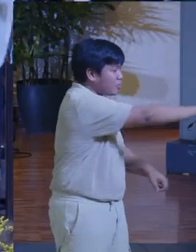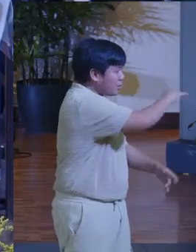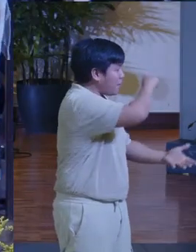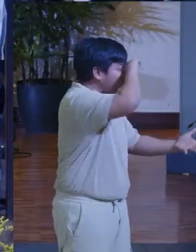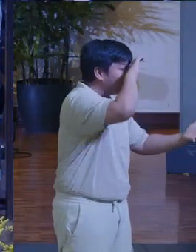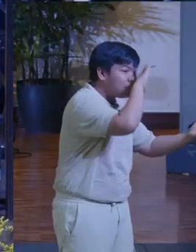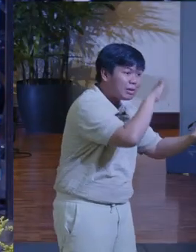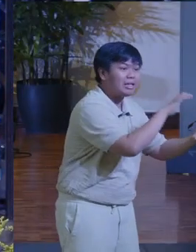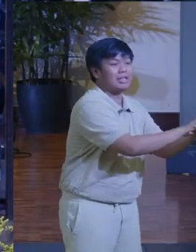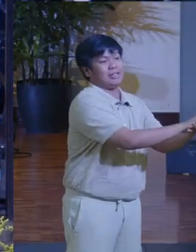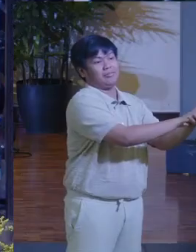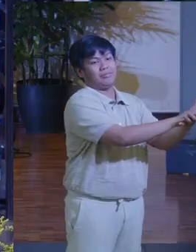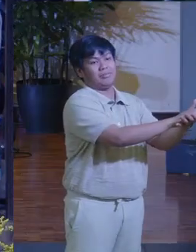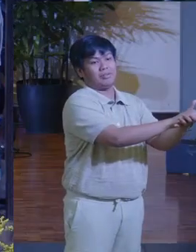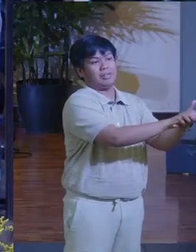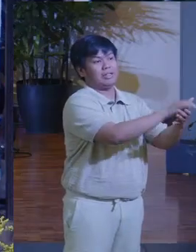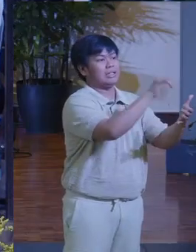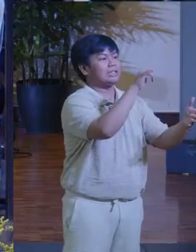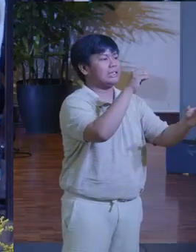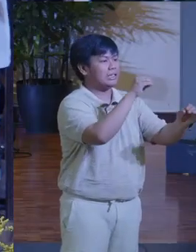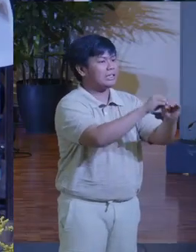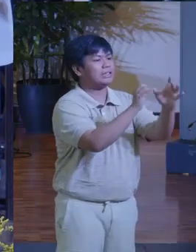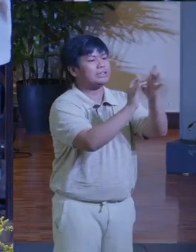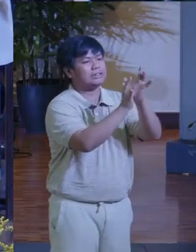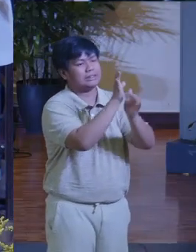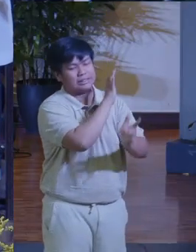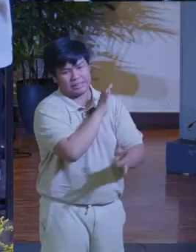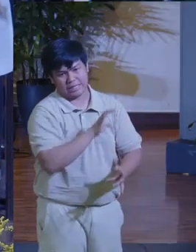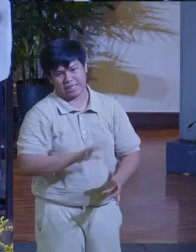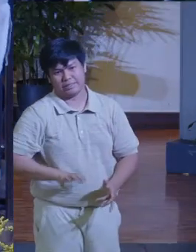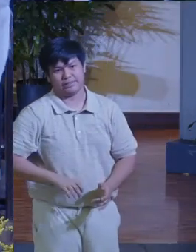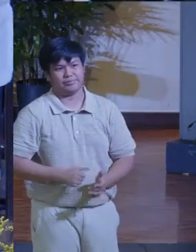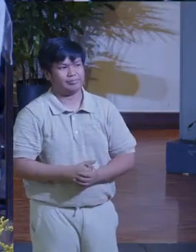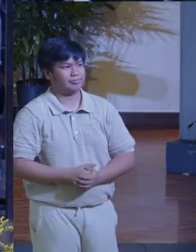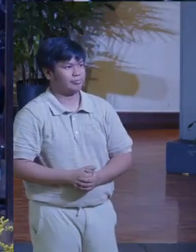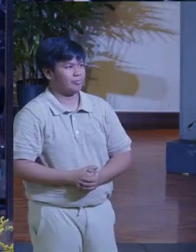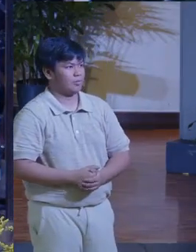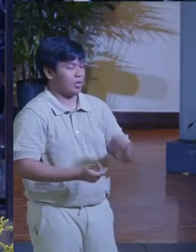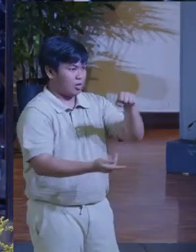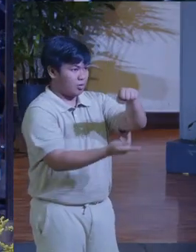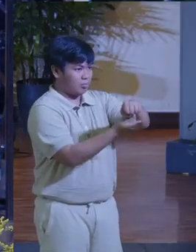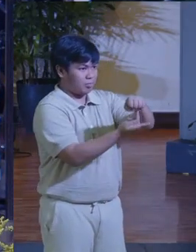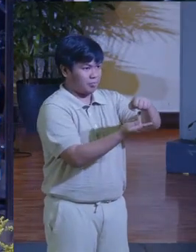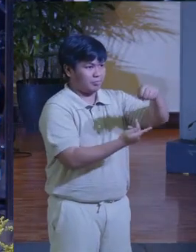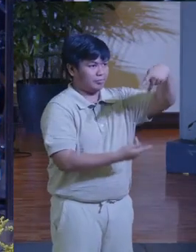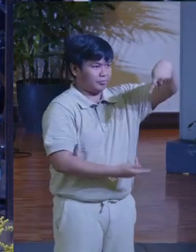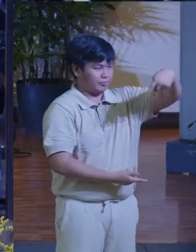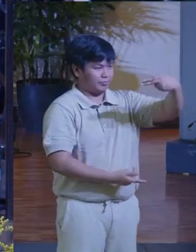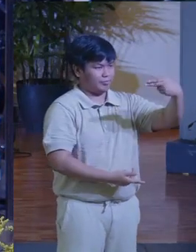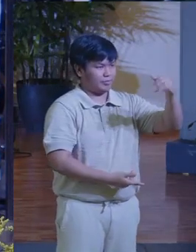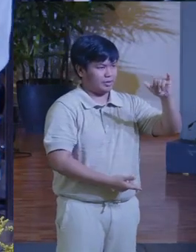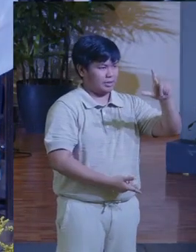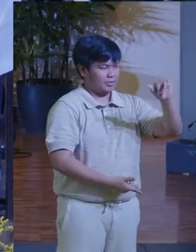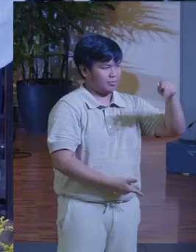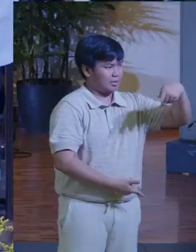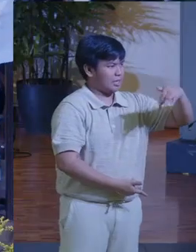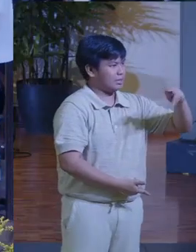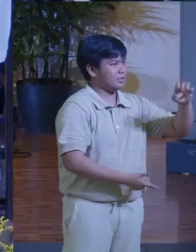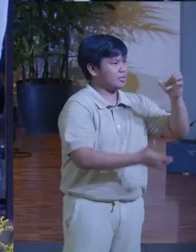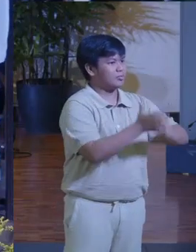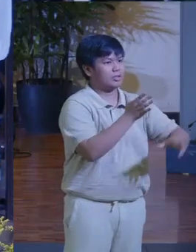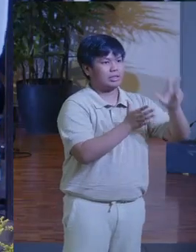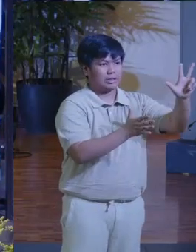believe. Paano natin alam na naniwala si Pablo? Philippians 3, verse 8.